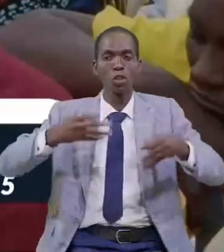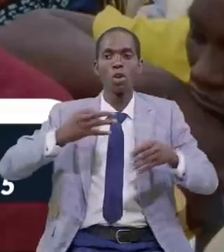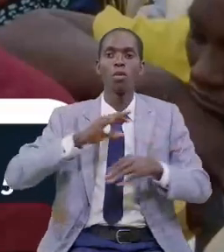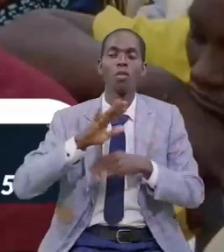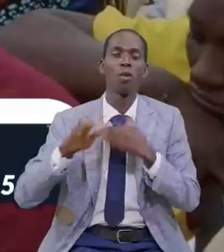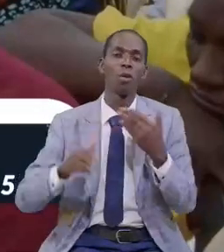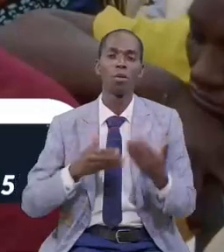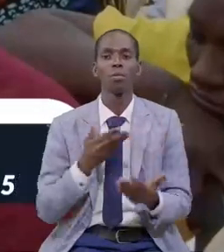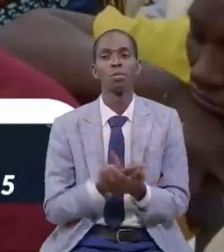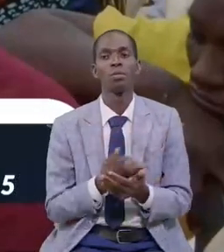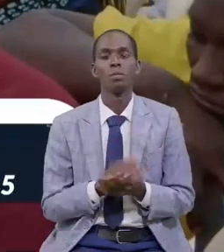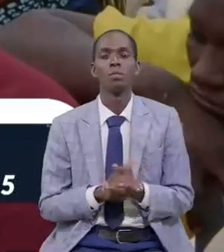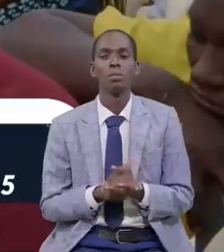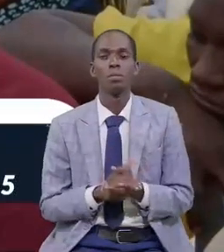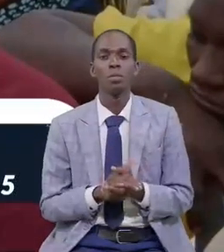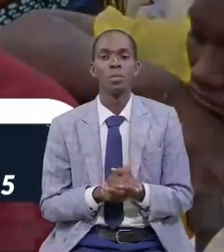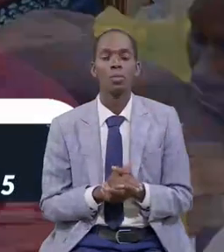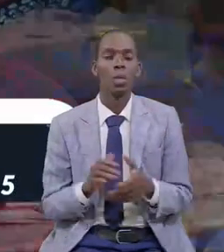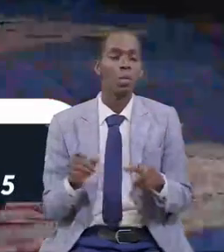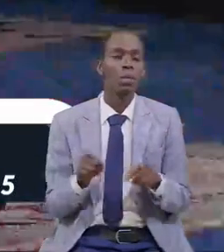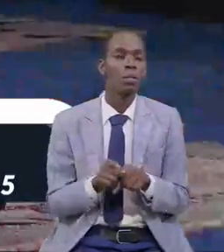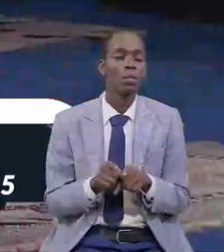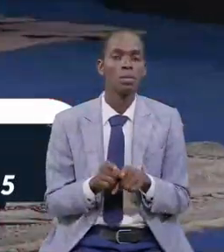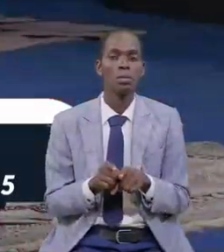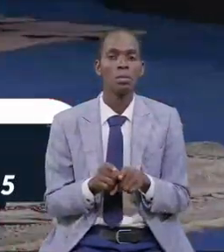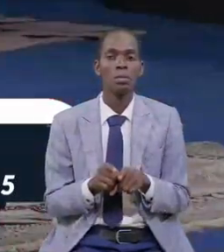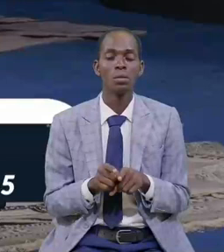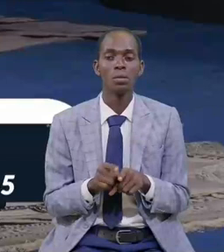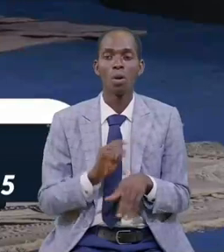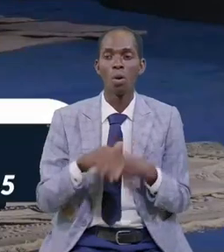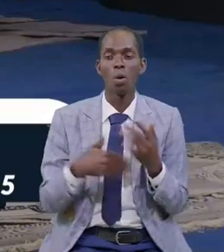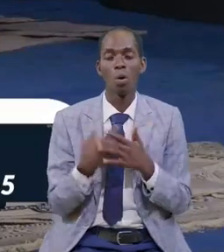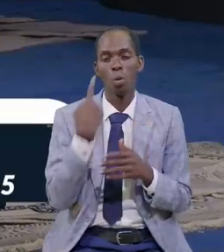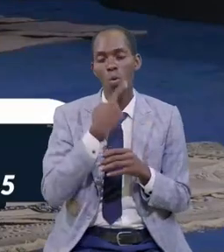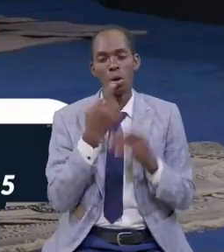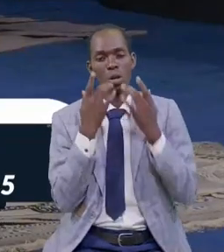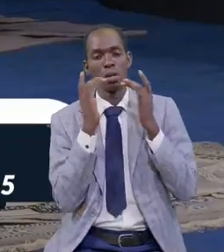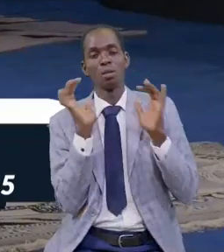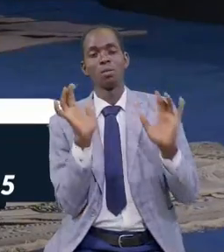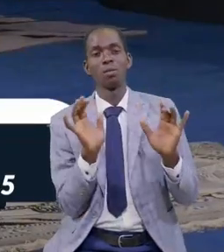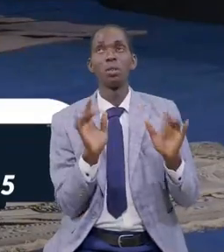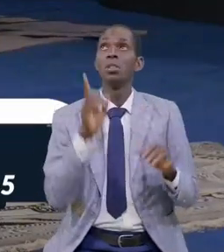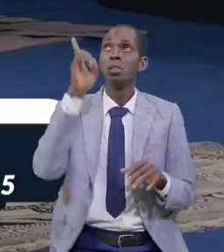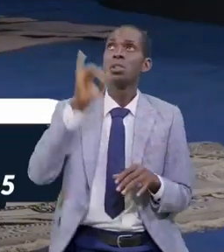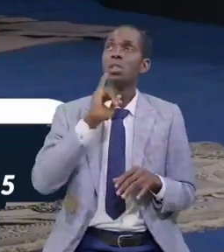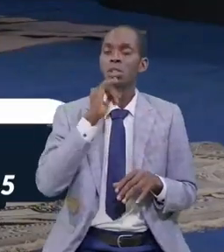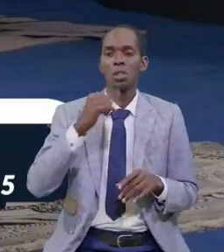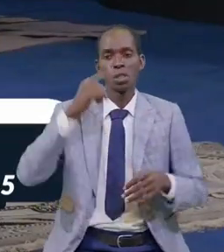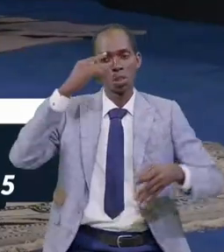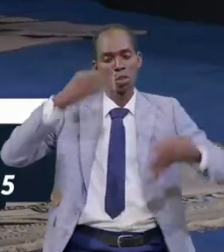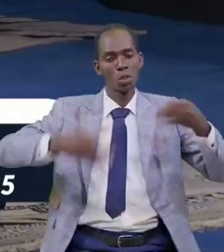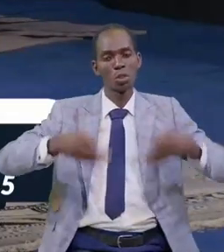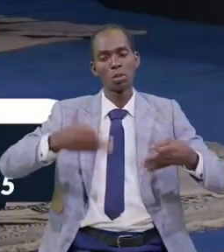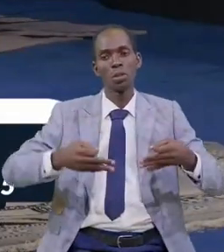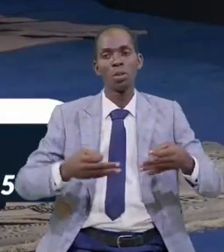de tous ceux qui se moquent de lui il est le juge des moqueurs pour